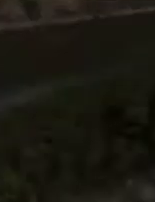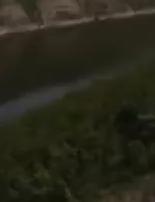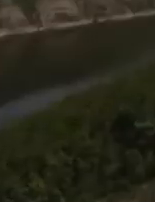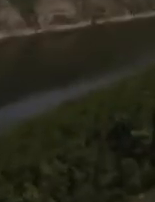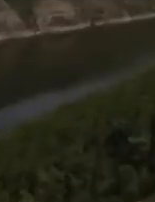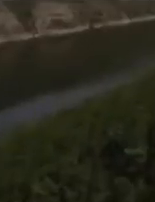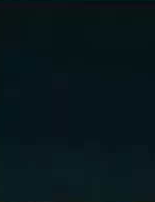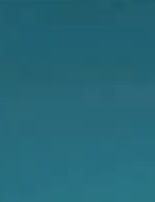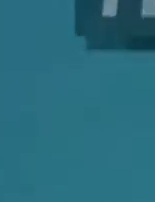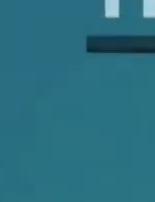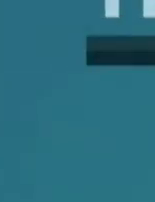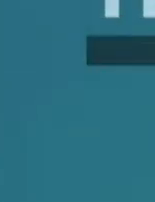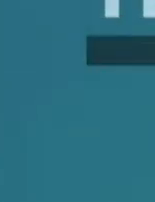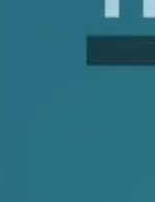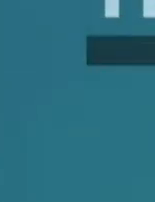Музика